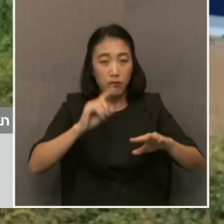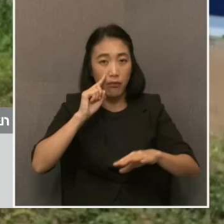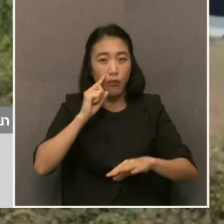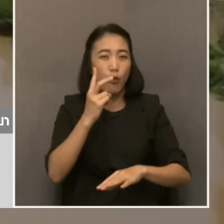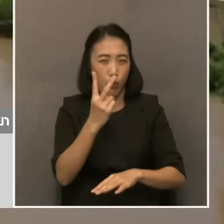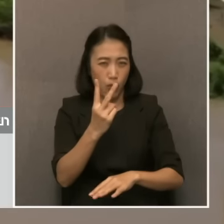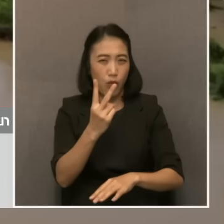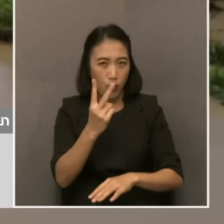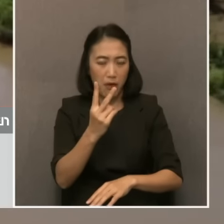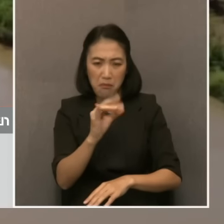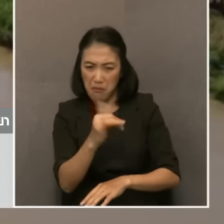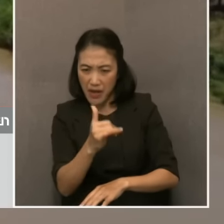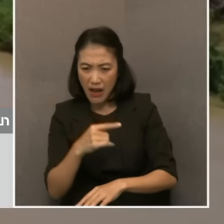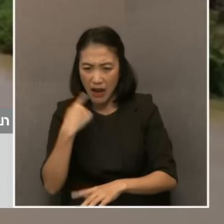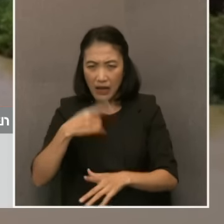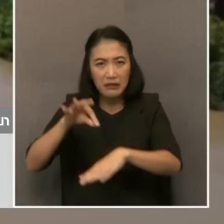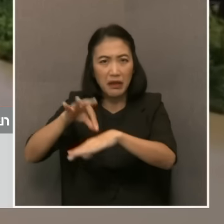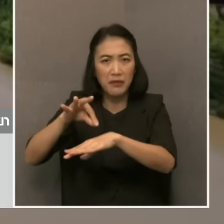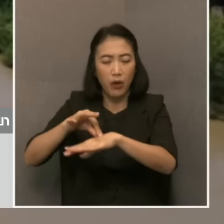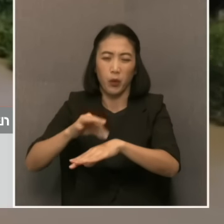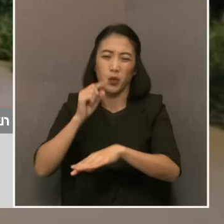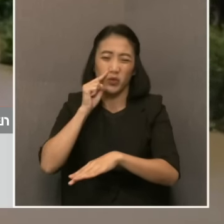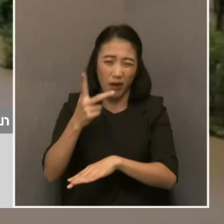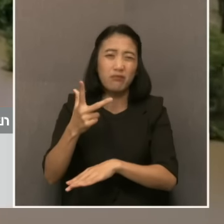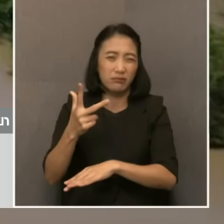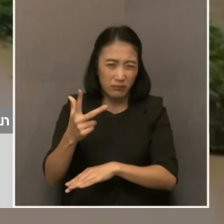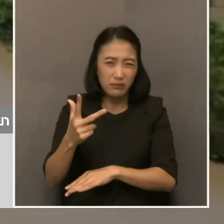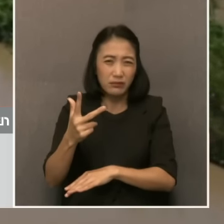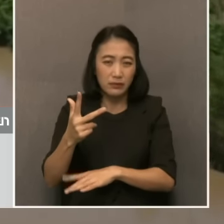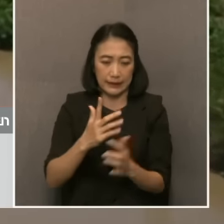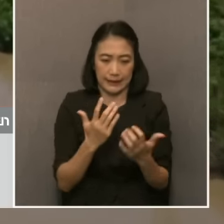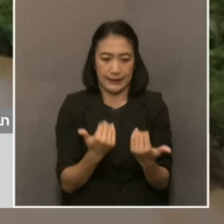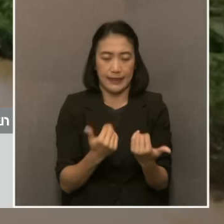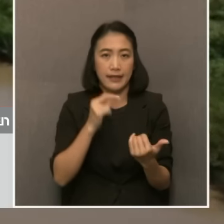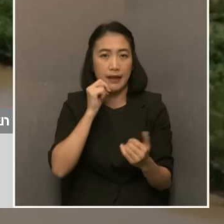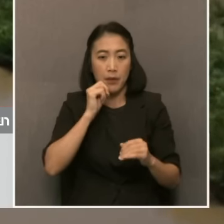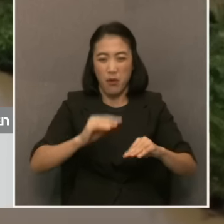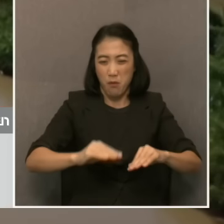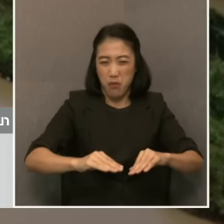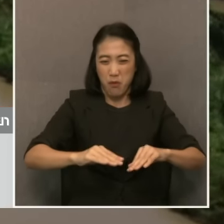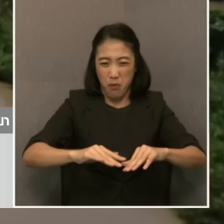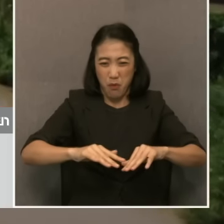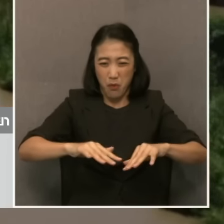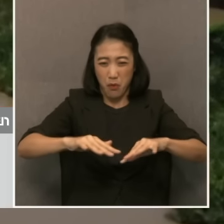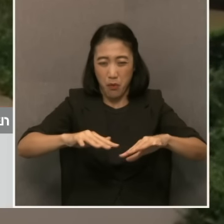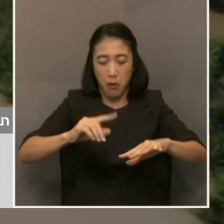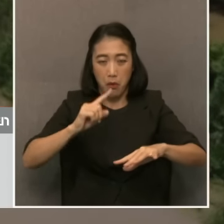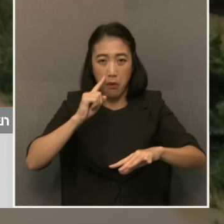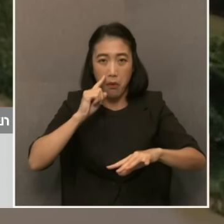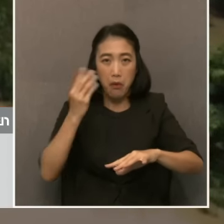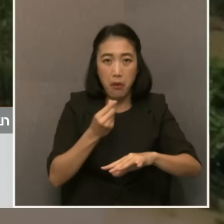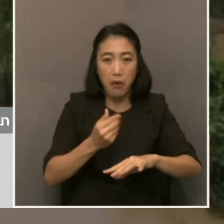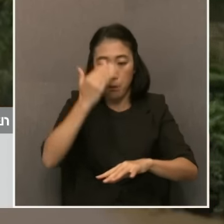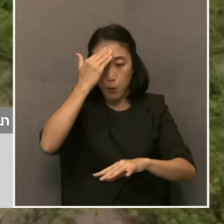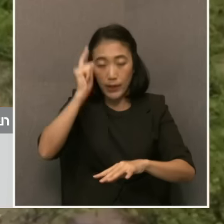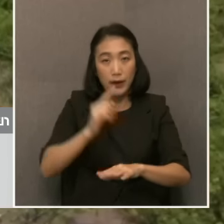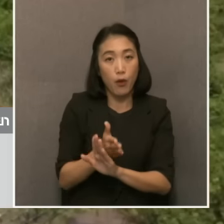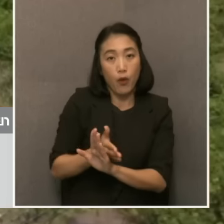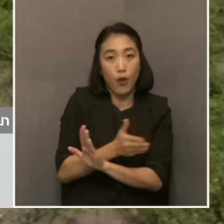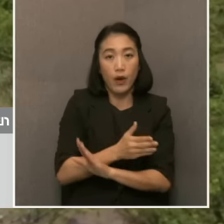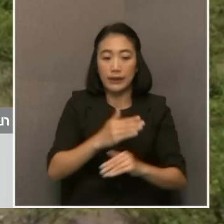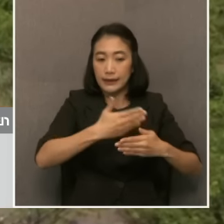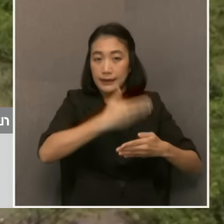บางจุดเป็นระลอกที่3แล้วค่ะรอบนี้รอบล่าสุดน้ำขึ้นไวกว่าเดิมพอมีการแจ้งเตือนว่าเขื่อนปล่อยน้ำน้ก็รีบขน